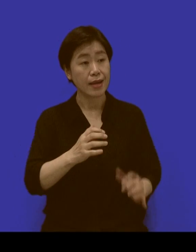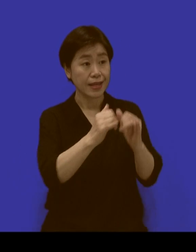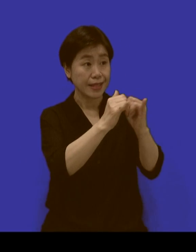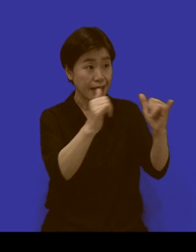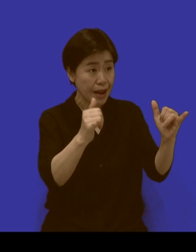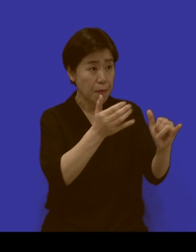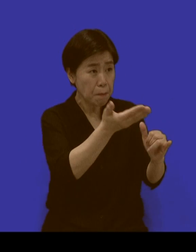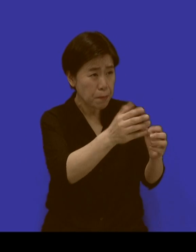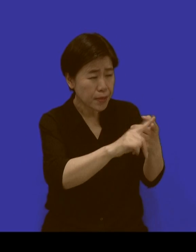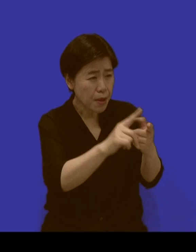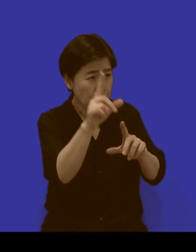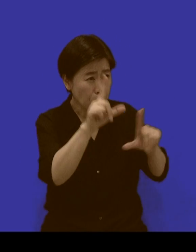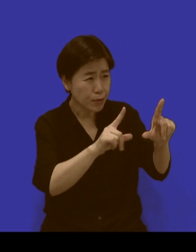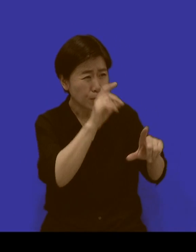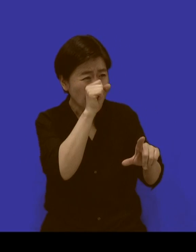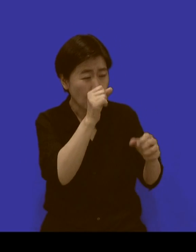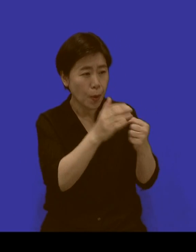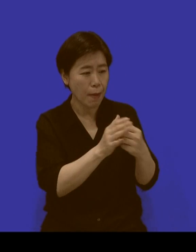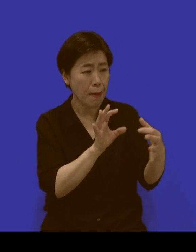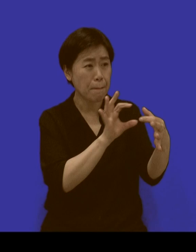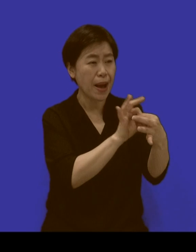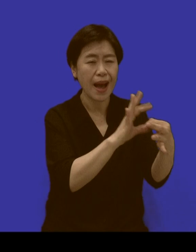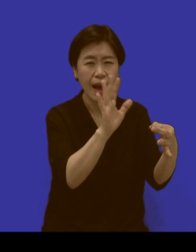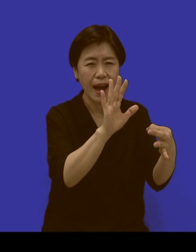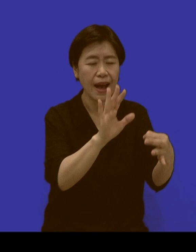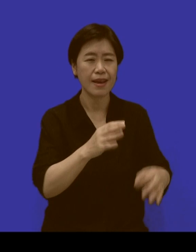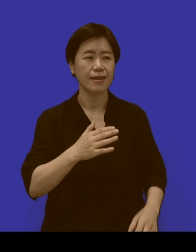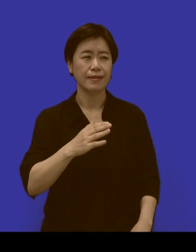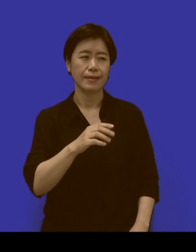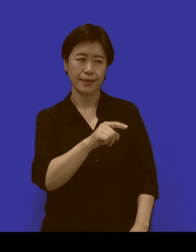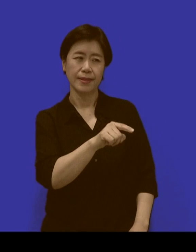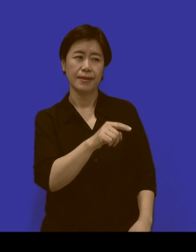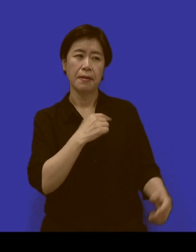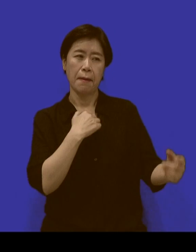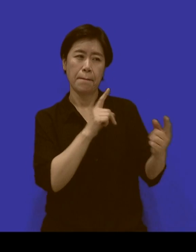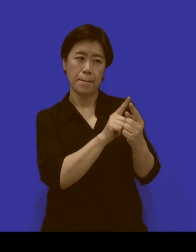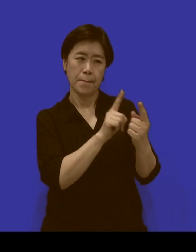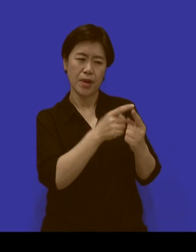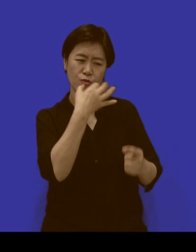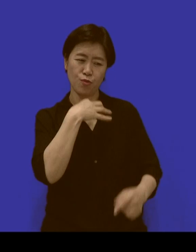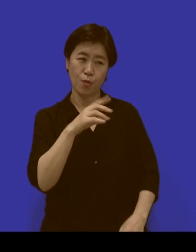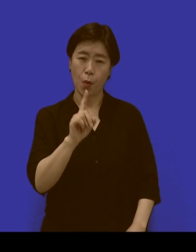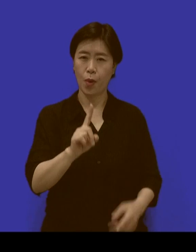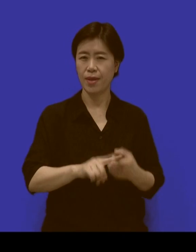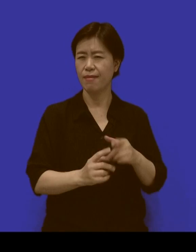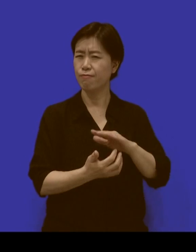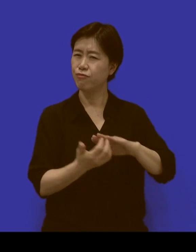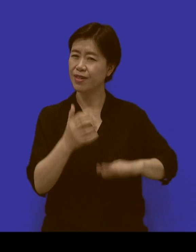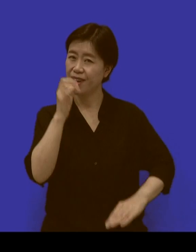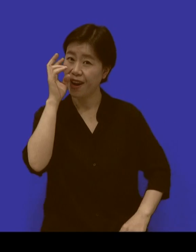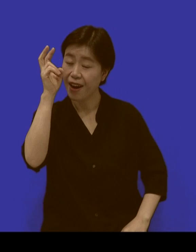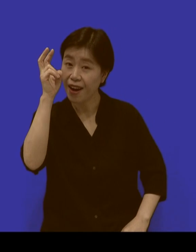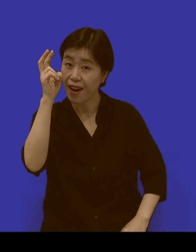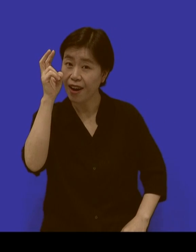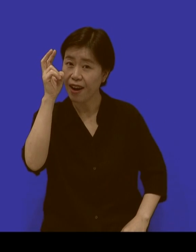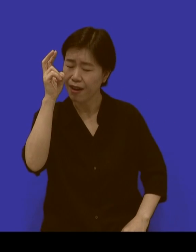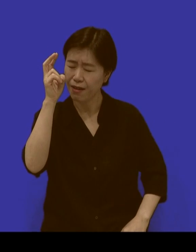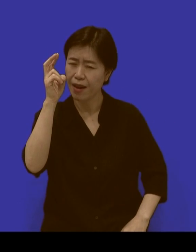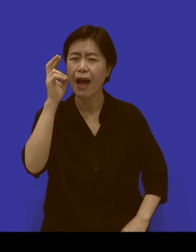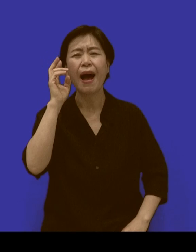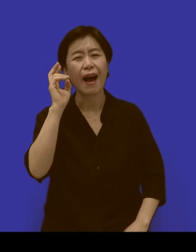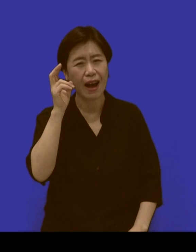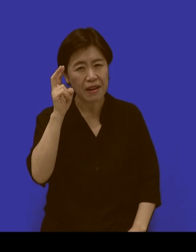목적을 위해 어떤 결과지상주의처럼 생각을 했던 것 같아요. 그래서 그걸 지금 뒤돌아보니까 네,